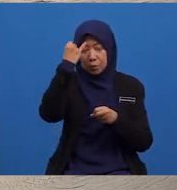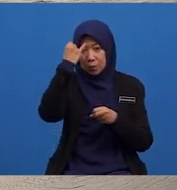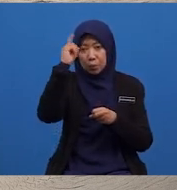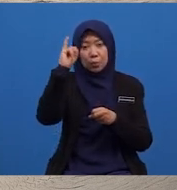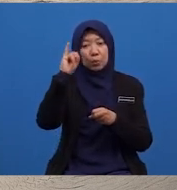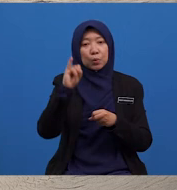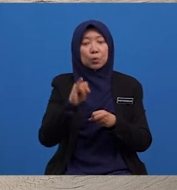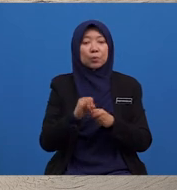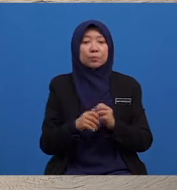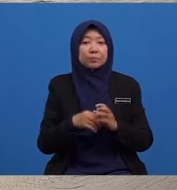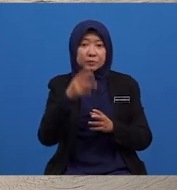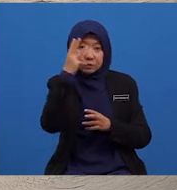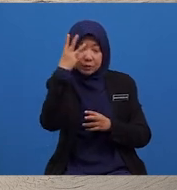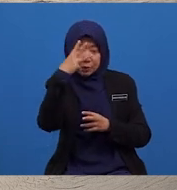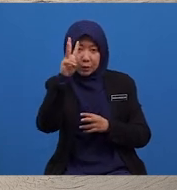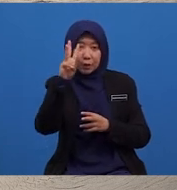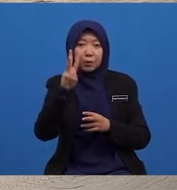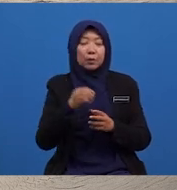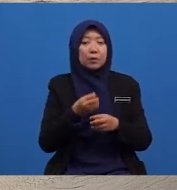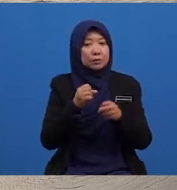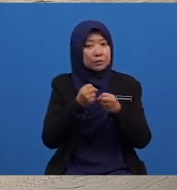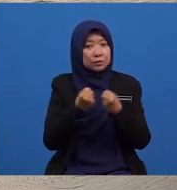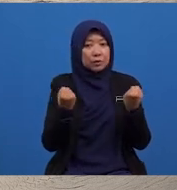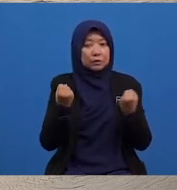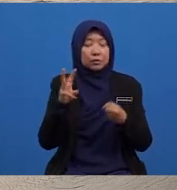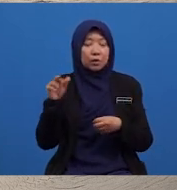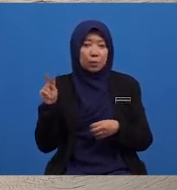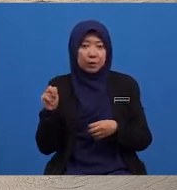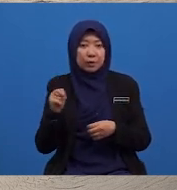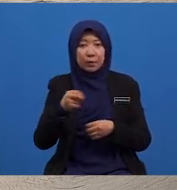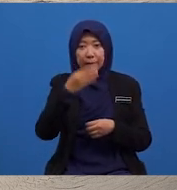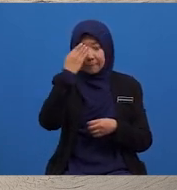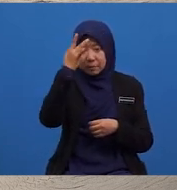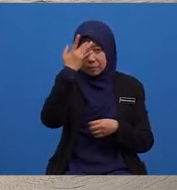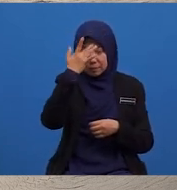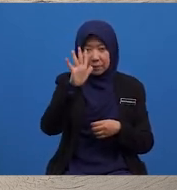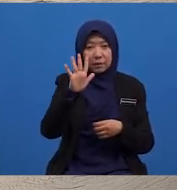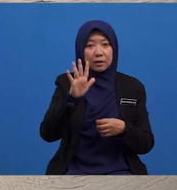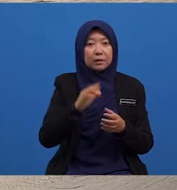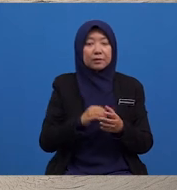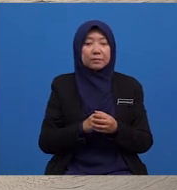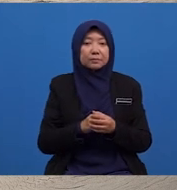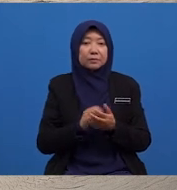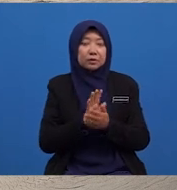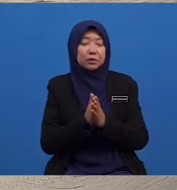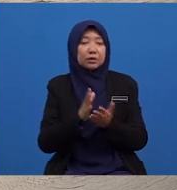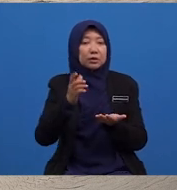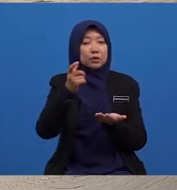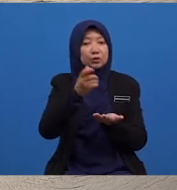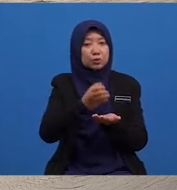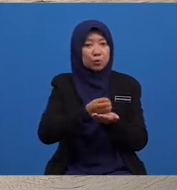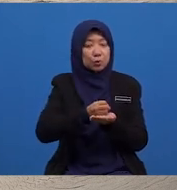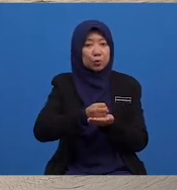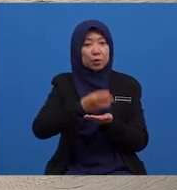negarawan, cendekiawan dan sastrawan yang bijak pandai yang dijadikan cogan kata.